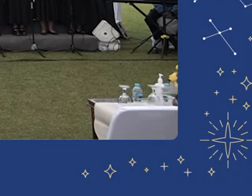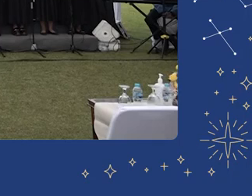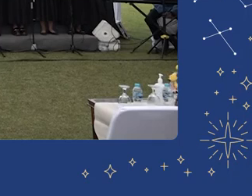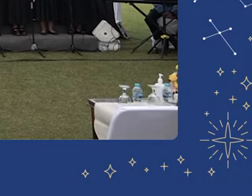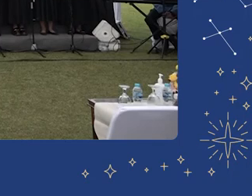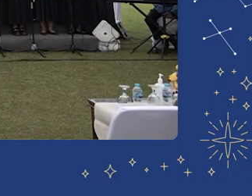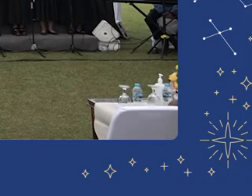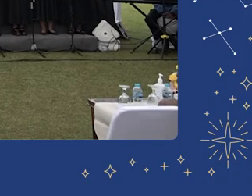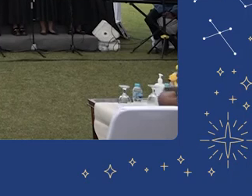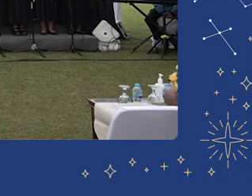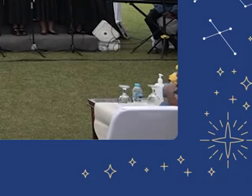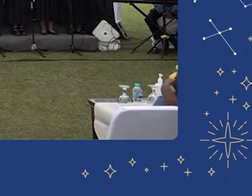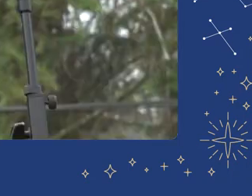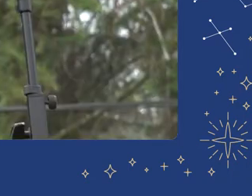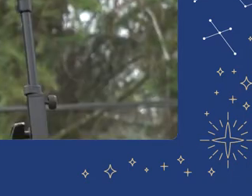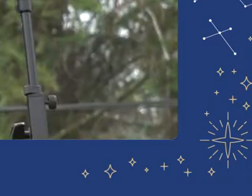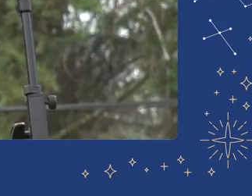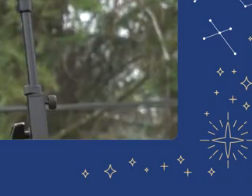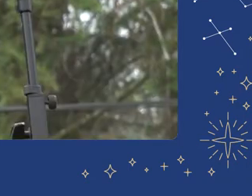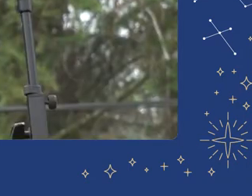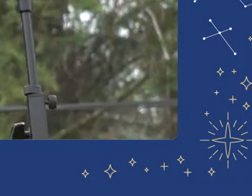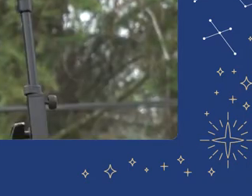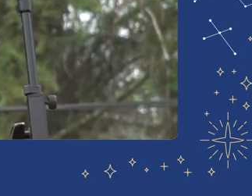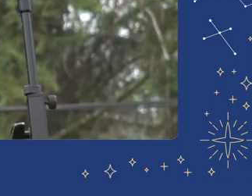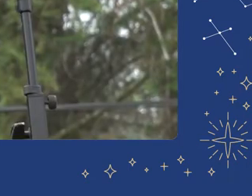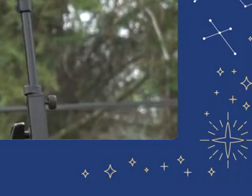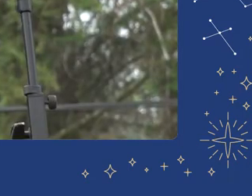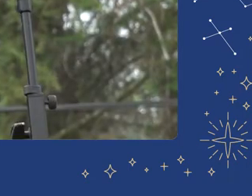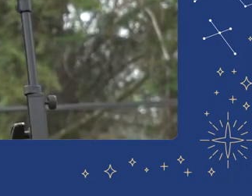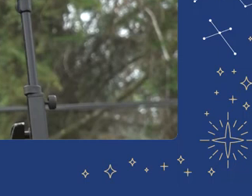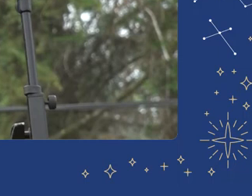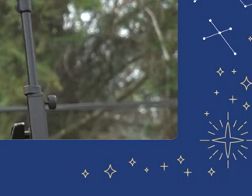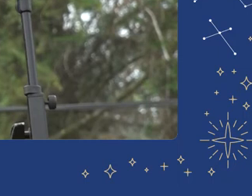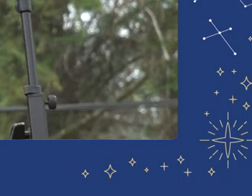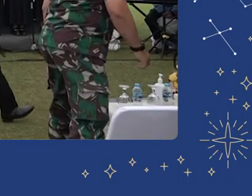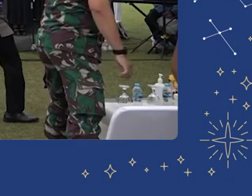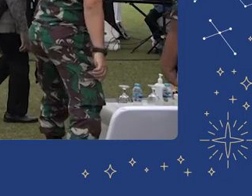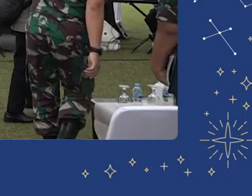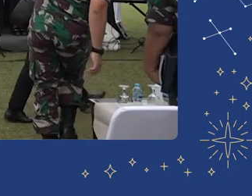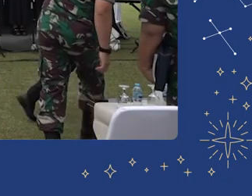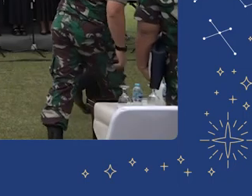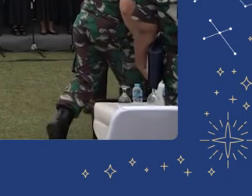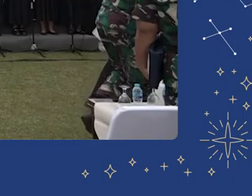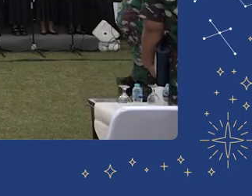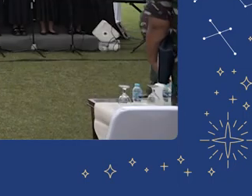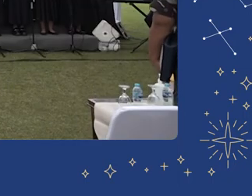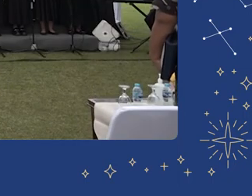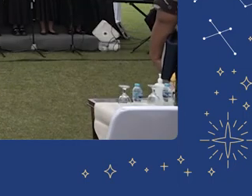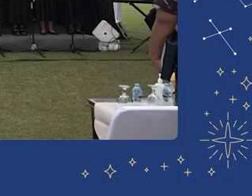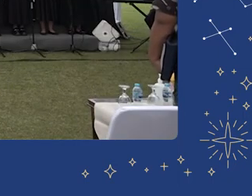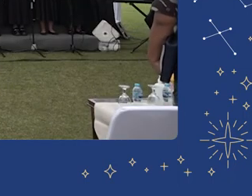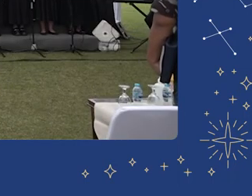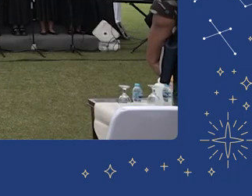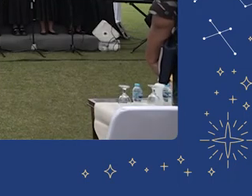menghubungi panitia atau petugas keamanan terdekat demikian pedoman ini disampaikan dan kami ucapkan terima kasih atas perhatian dan